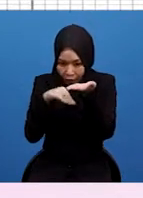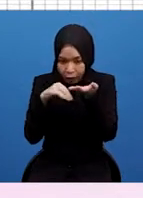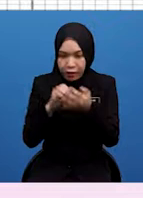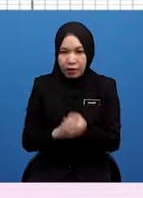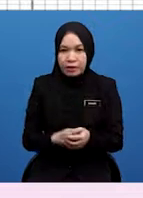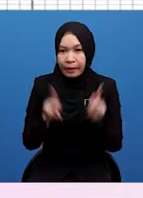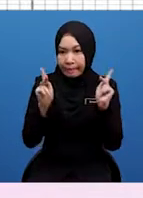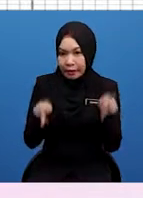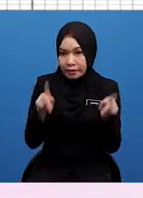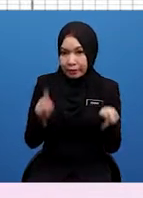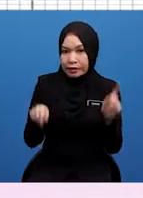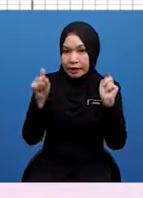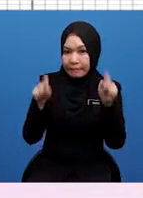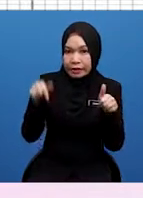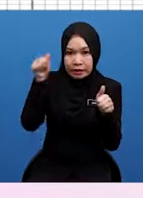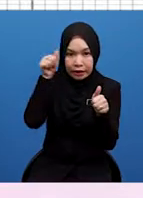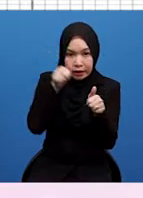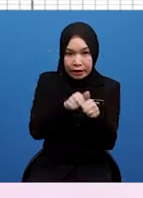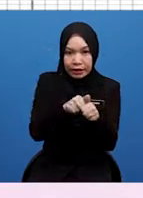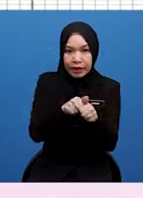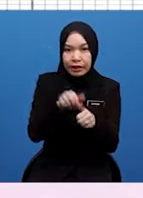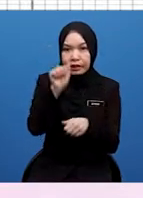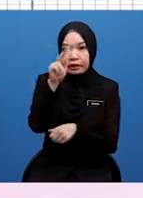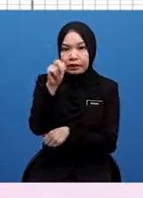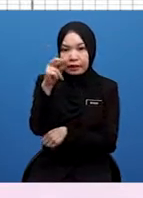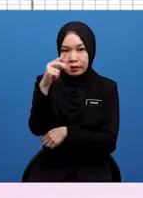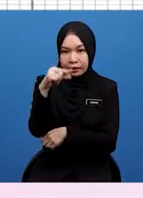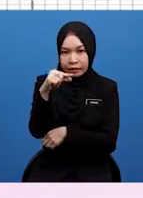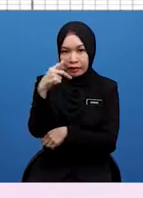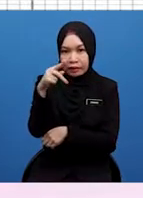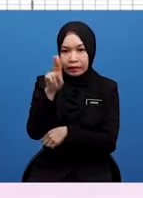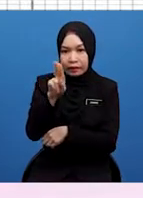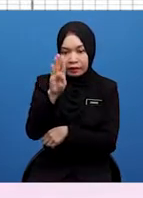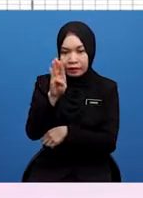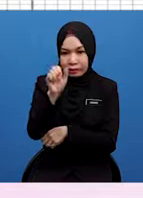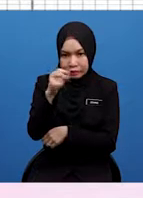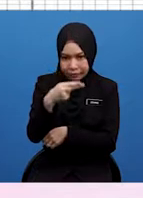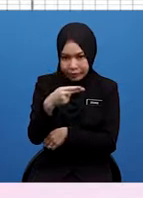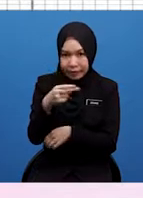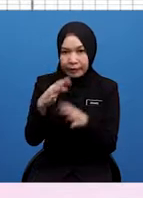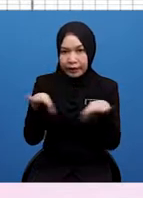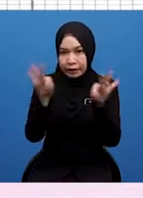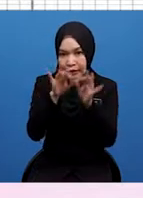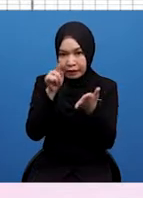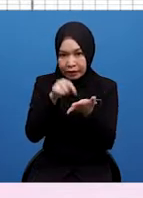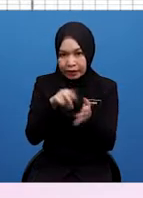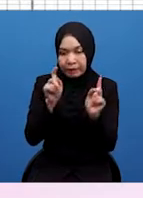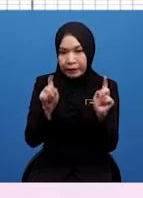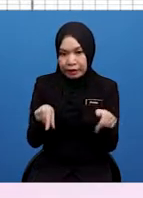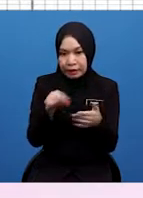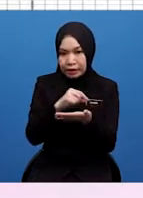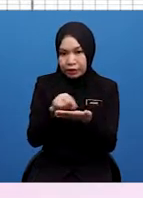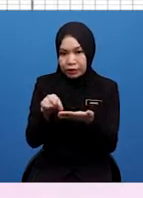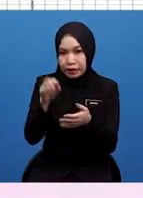Pelajar-pelajar juga perlu ingat, angkubah-angkubah penting ini perlu ditulis di dalam satu